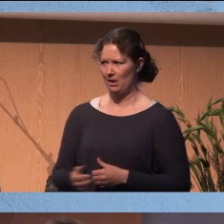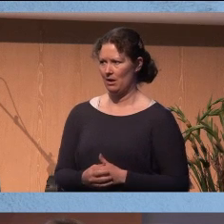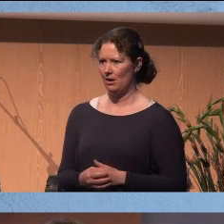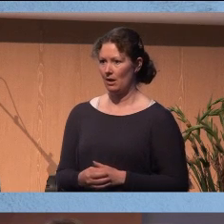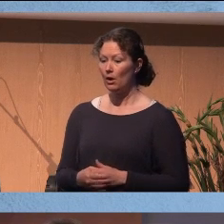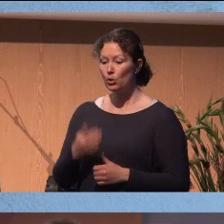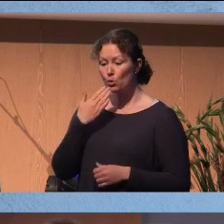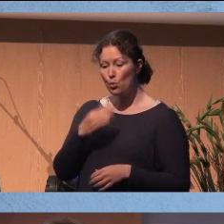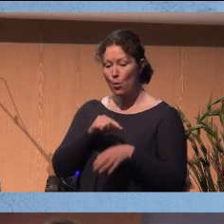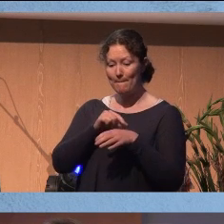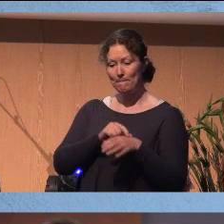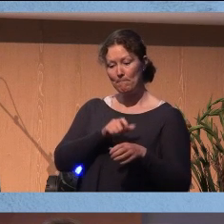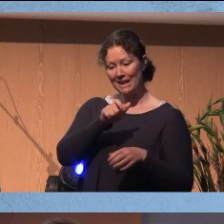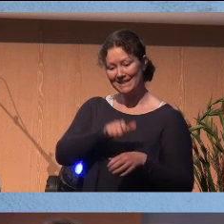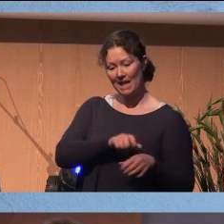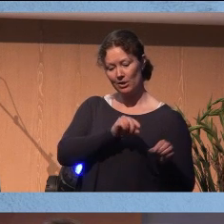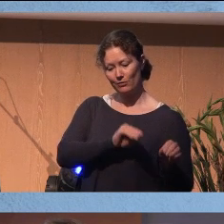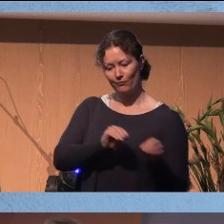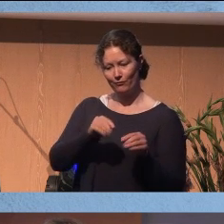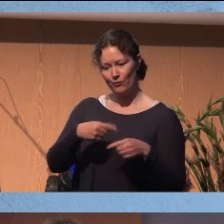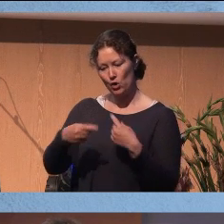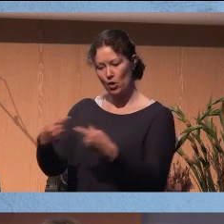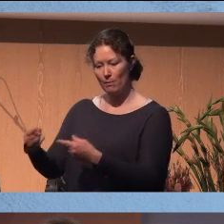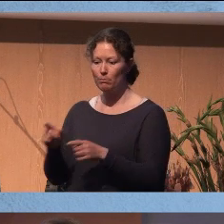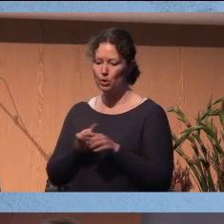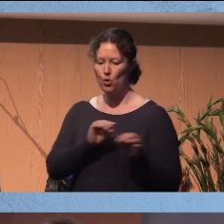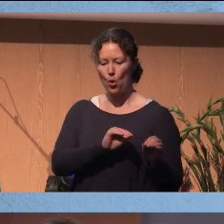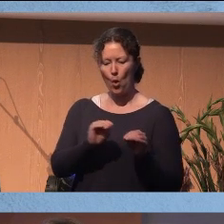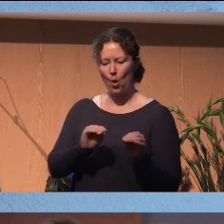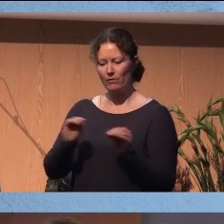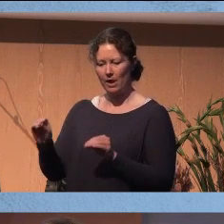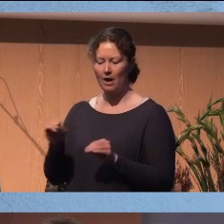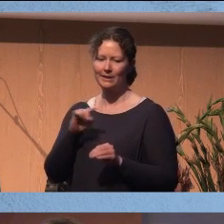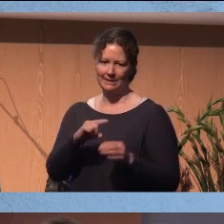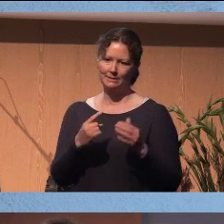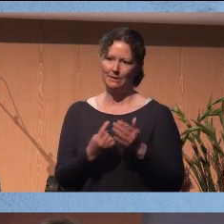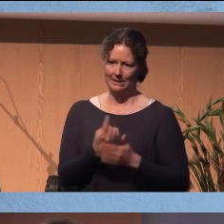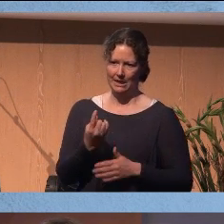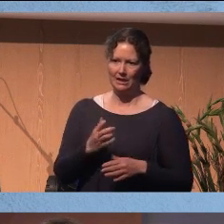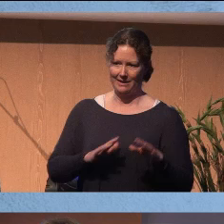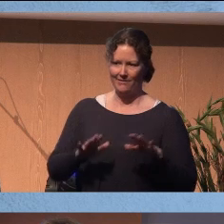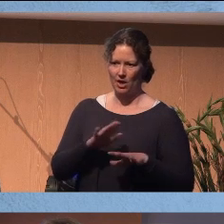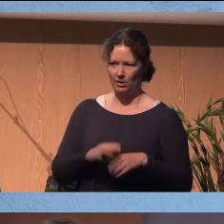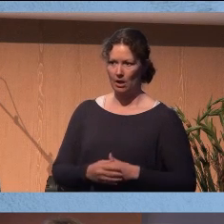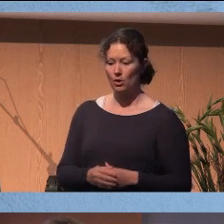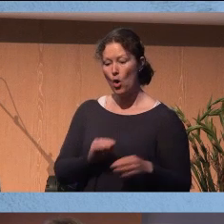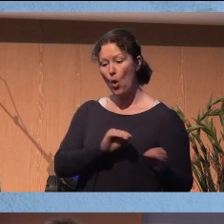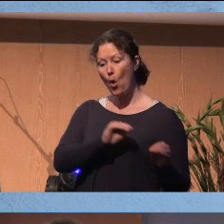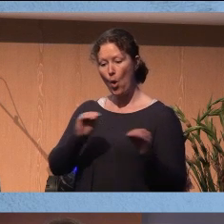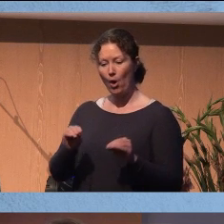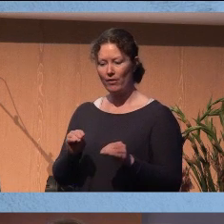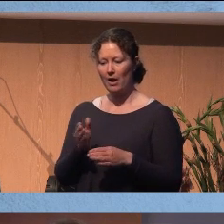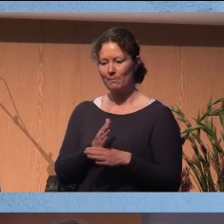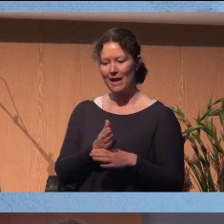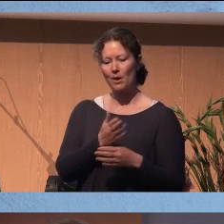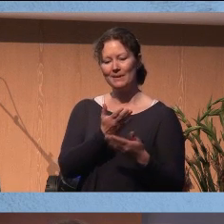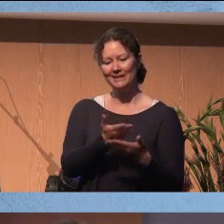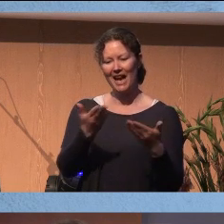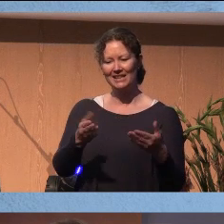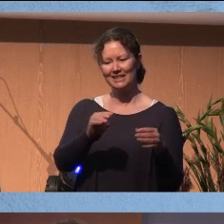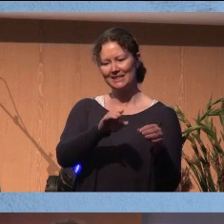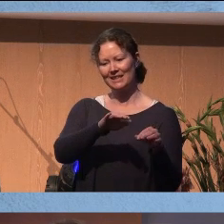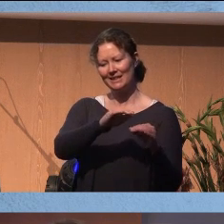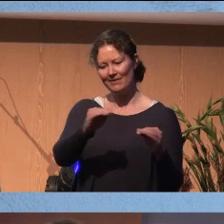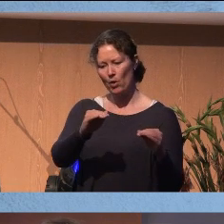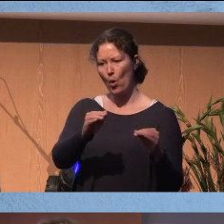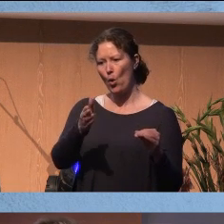det gode pasientforløpet overgangene spesielt ivaretatt. Overgangen mellom tjenestenivåene,